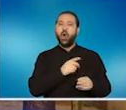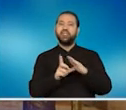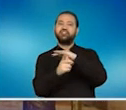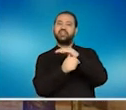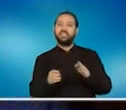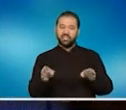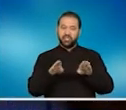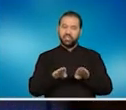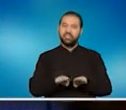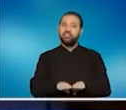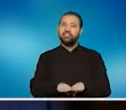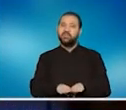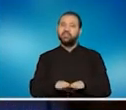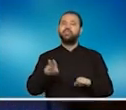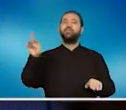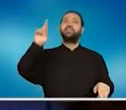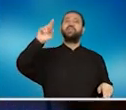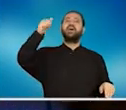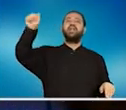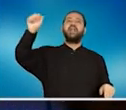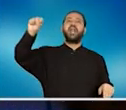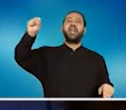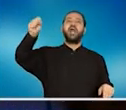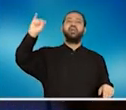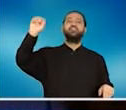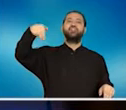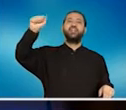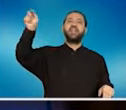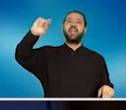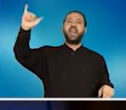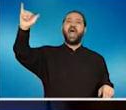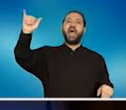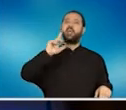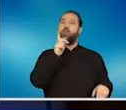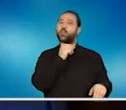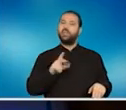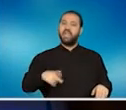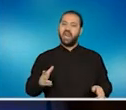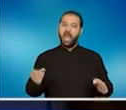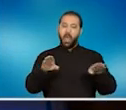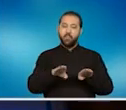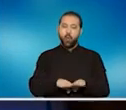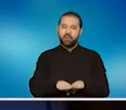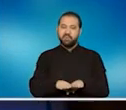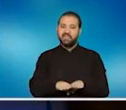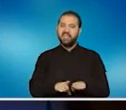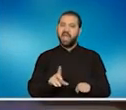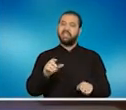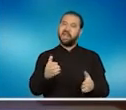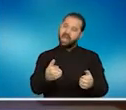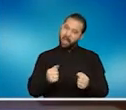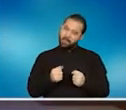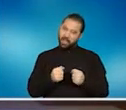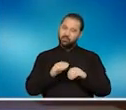Rășinari, din mausoleul unde își dormea somnul de veci, unde stăteau aceste relicve sfinte,